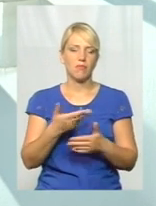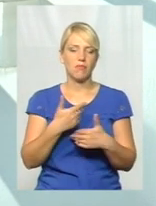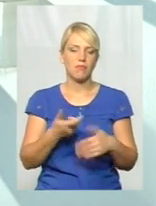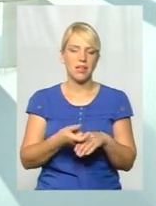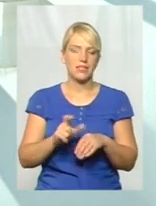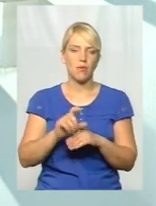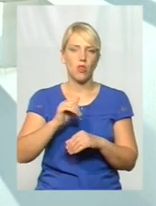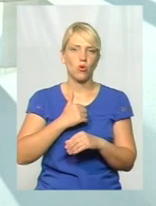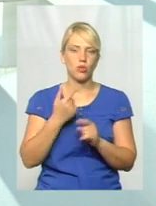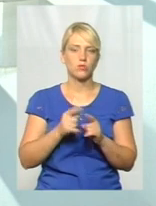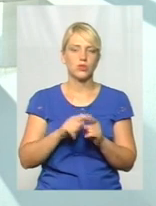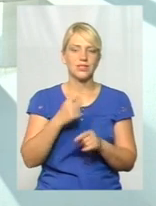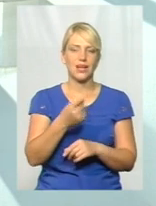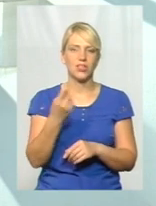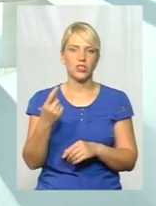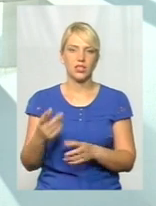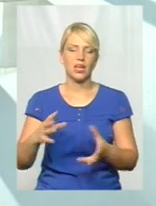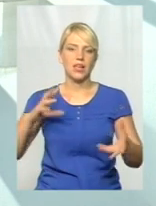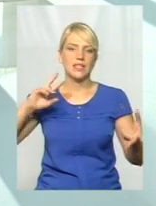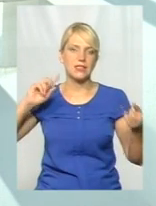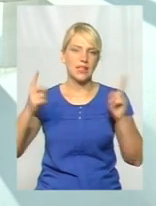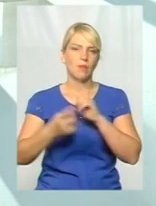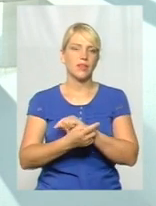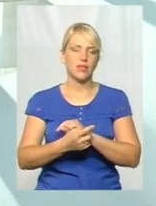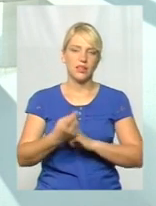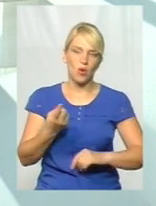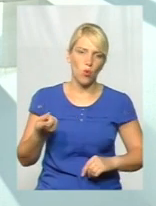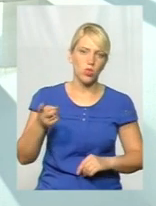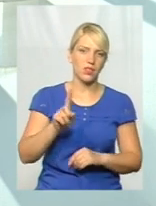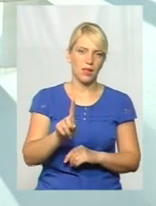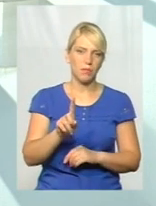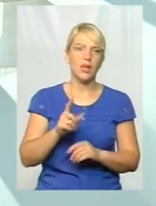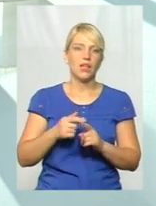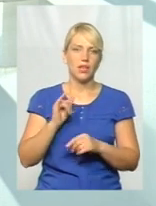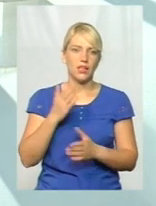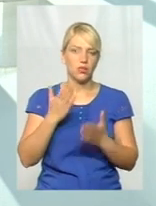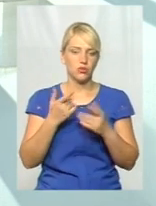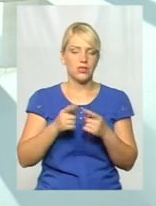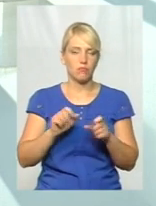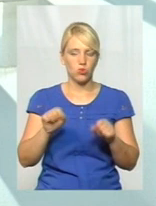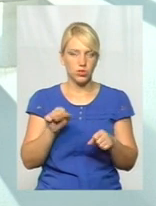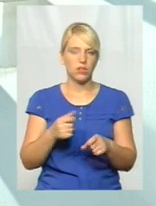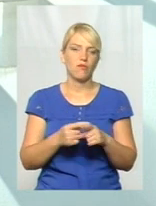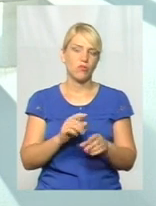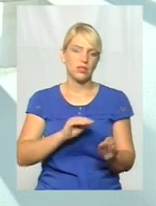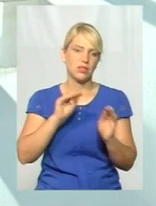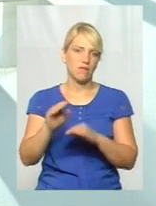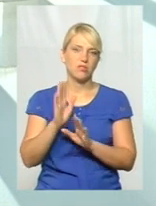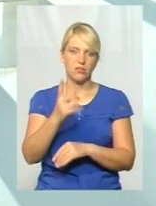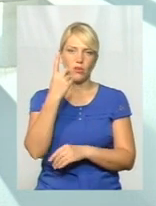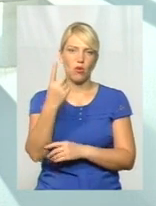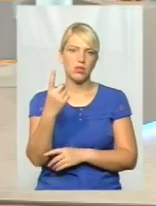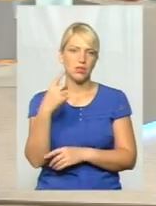лічильники замінити одним. Тобто, якщо технічно це можливо, то даному споживачу ставиться тоді виключно один